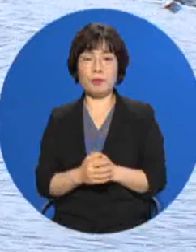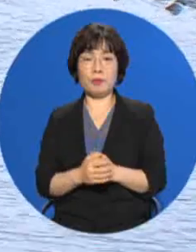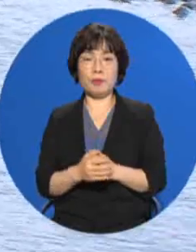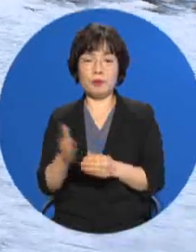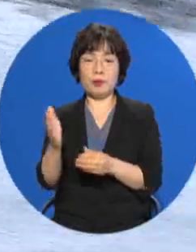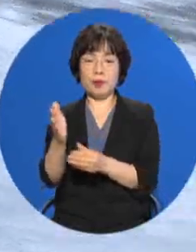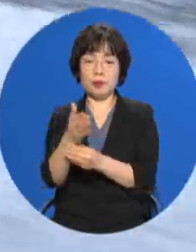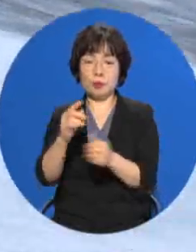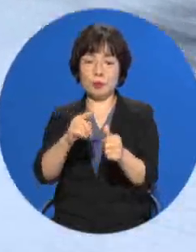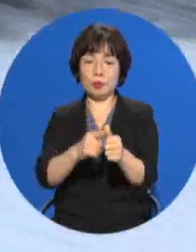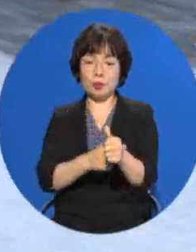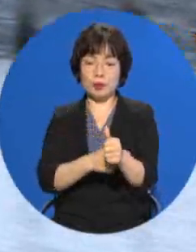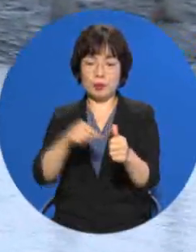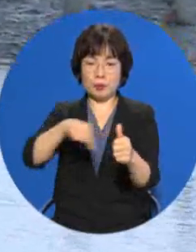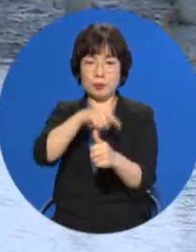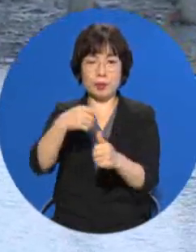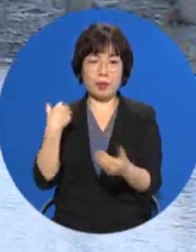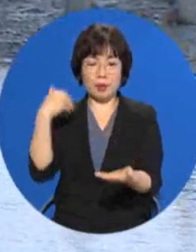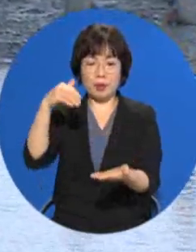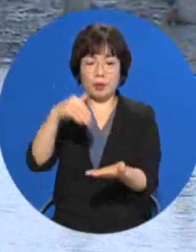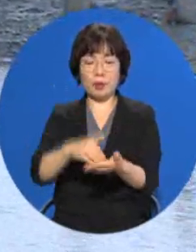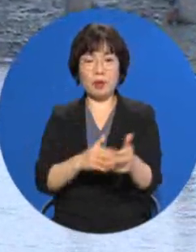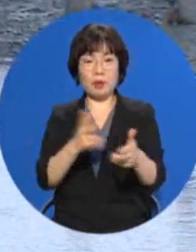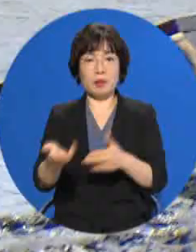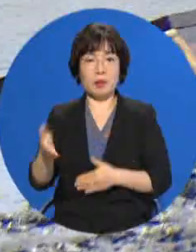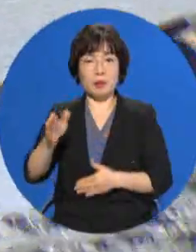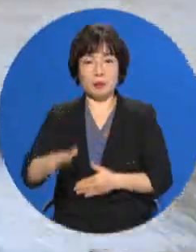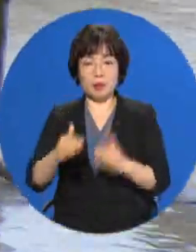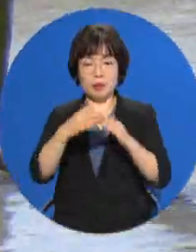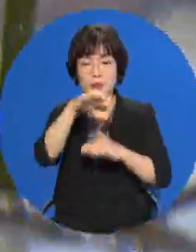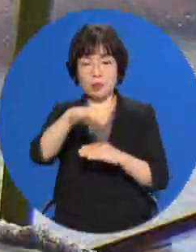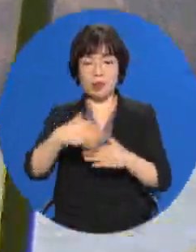생태 복원이라는 좋은 취지로 시작된 사업일지라도